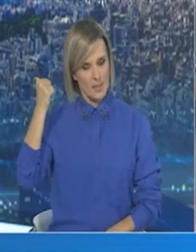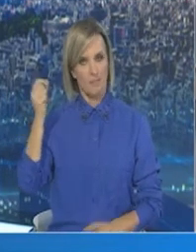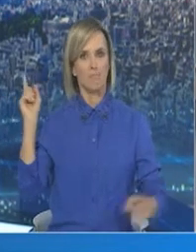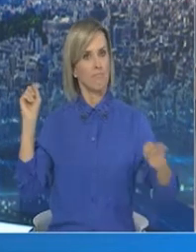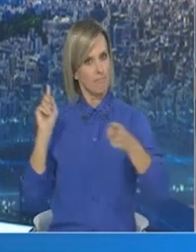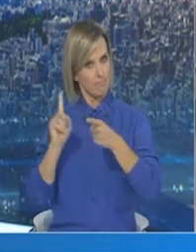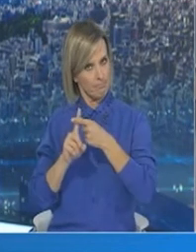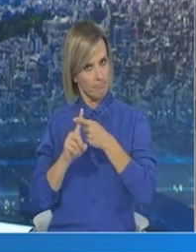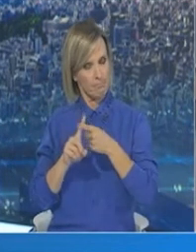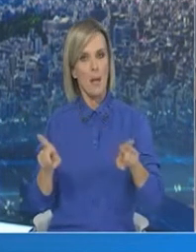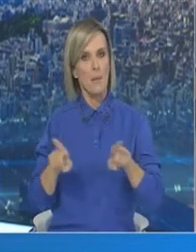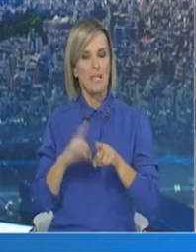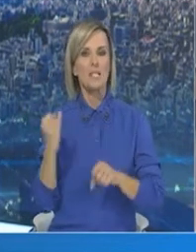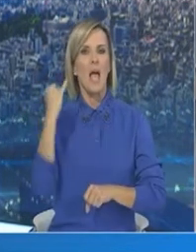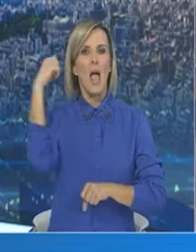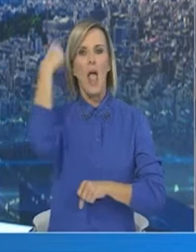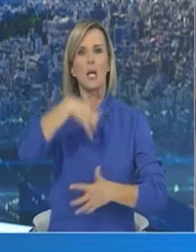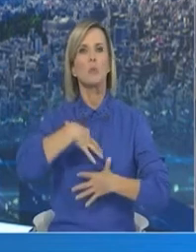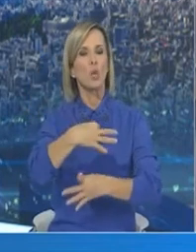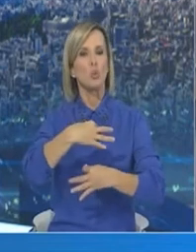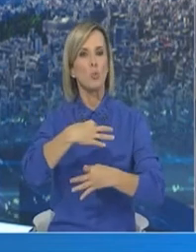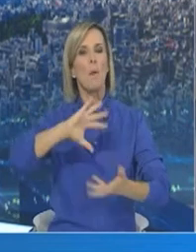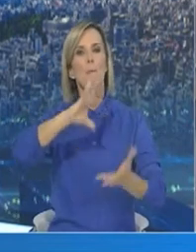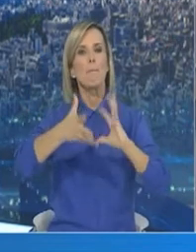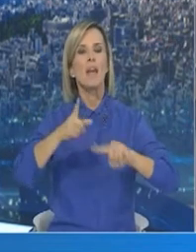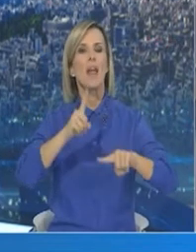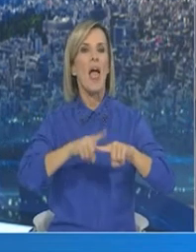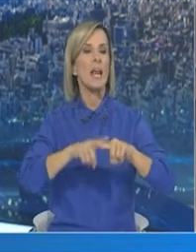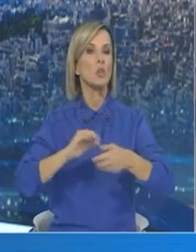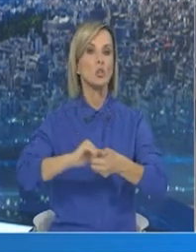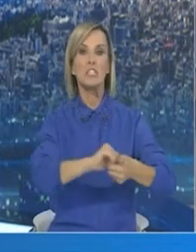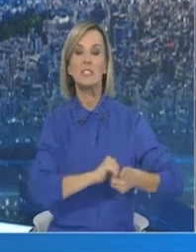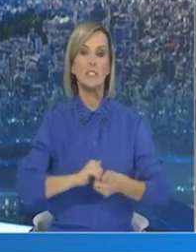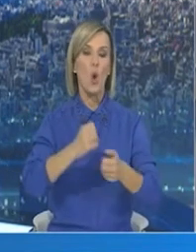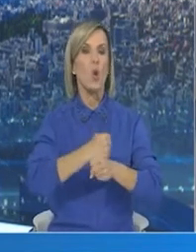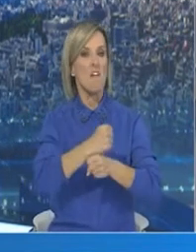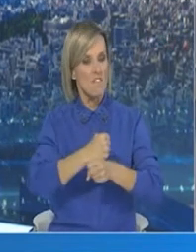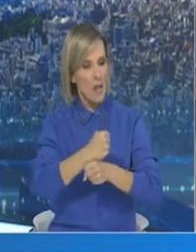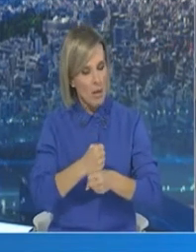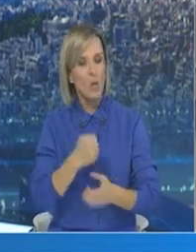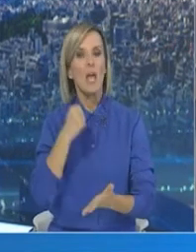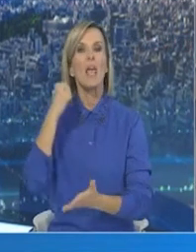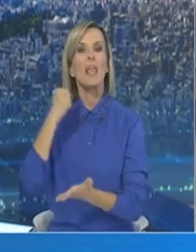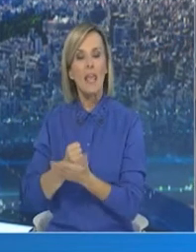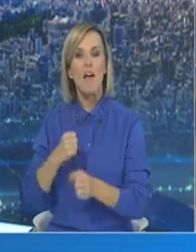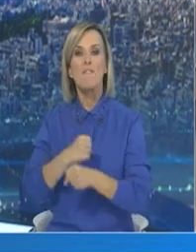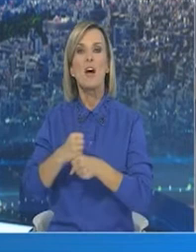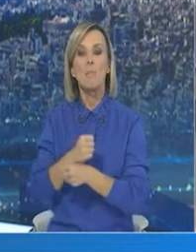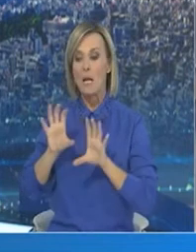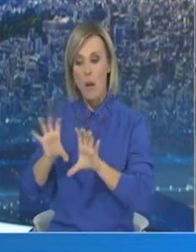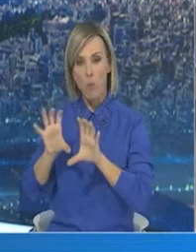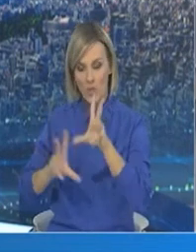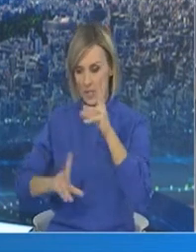με αντιπροσωπεία του Πανελληνίου Φαρμακευτικού Συλλόγου και την πρόεδρο του Πανελληνίου Συλλόγου Φαρμακαποθηκαρίων, κυρία Ειρήνη Μαρκάκη, και του